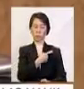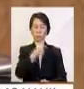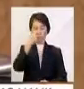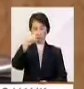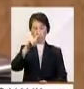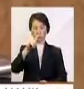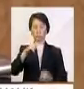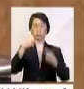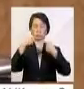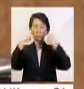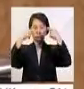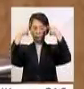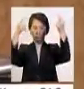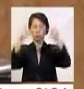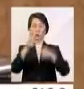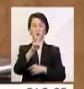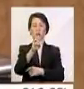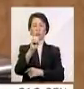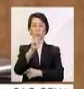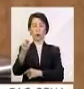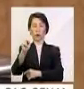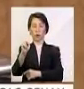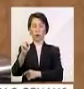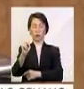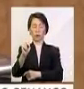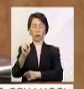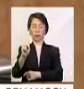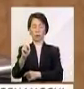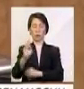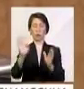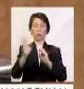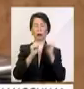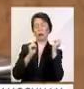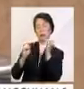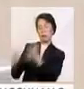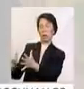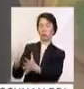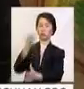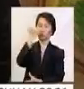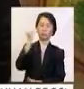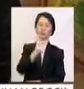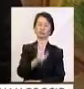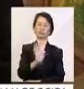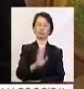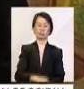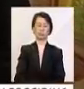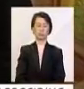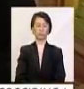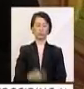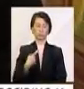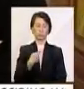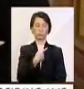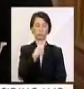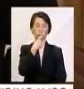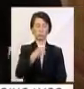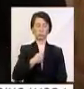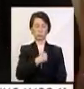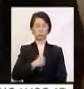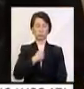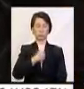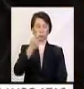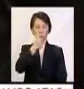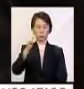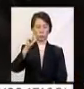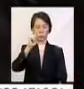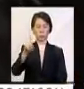untuk menjayakan 60-an supaya tidak ditinggalkan begitu saja. Kita minta maaf tadi kita, suara kita ni